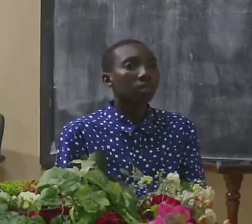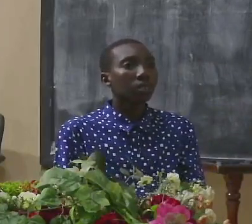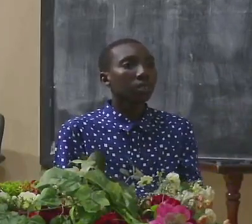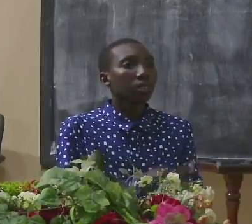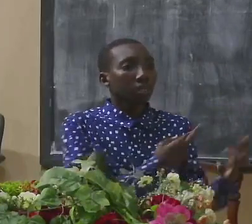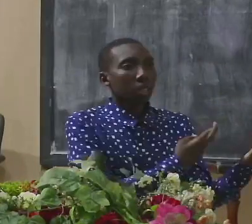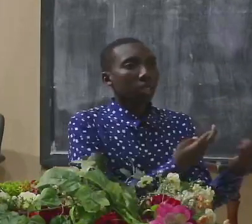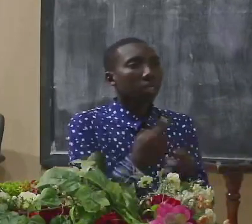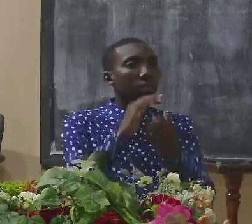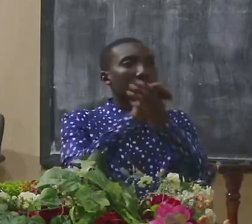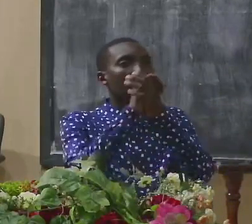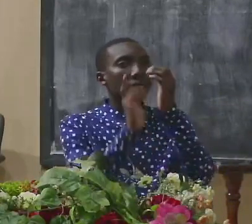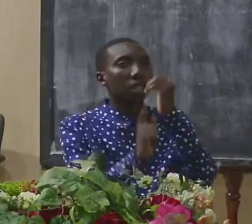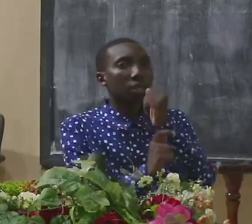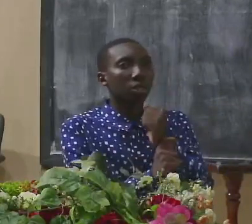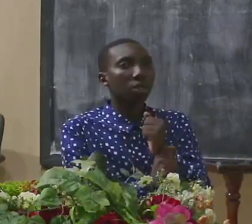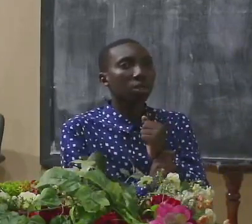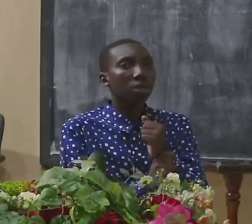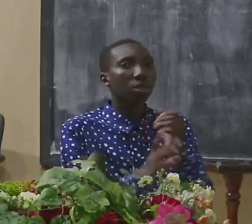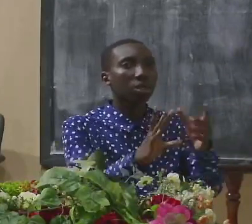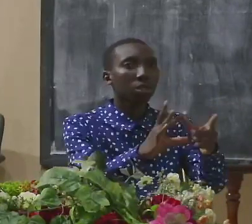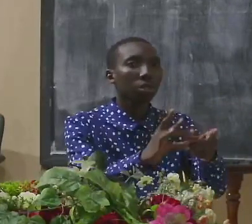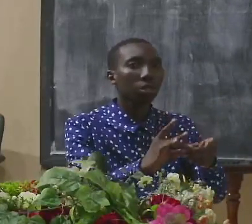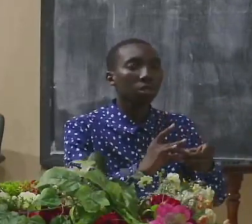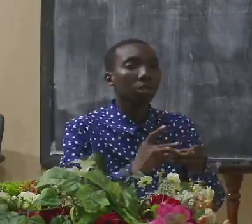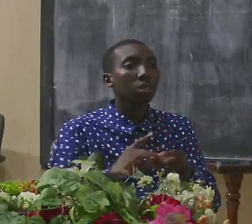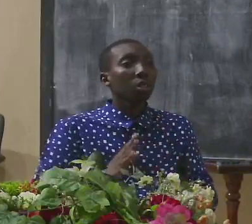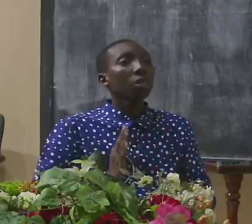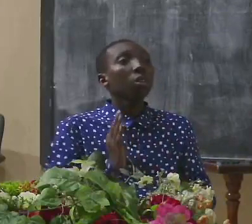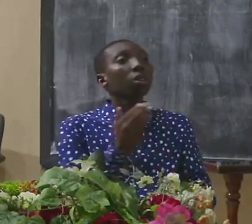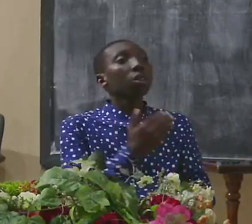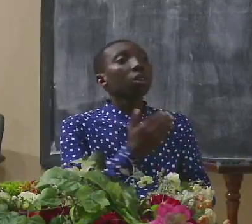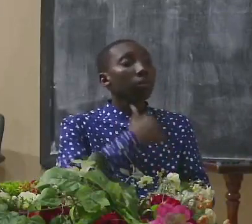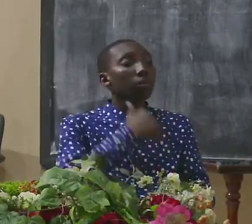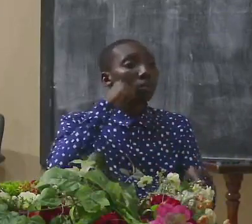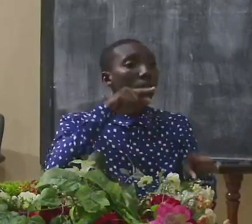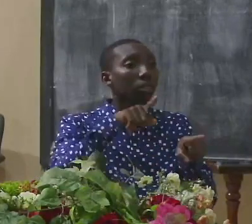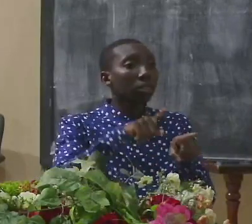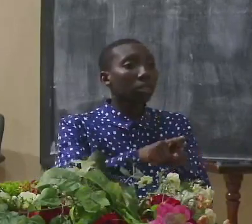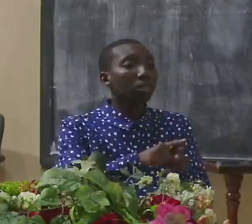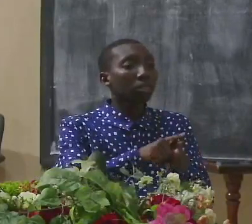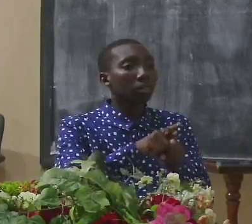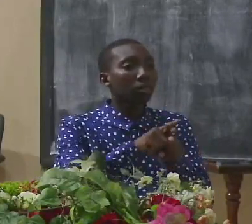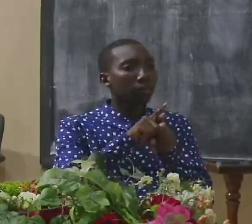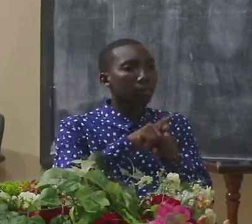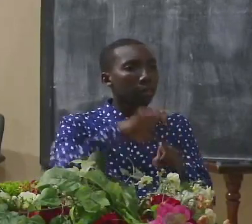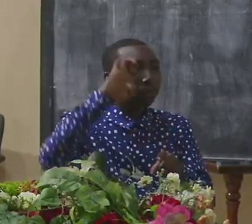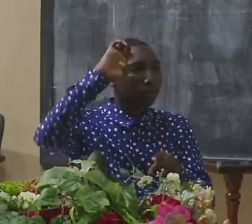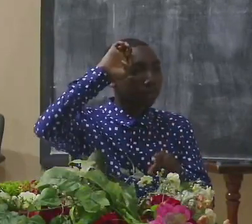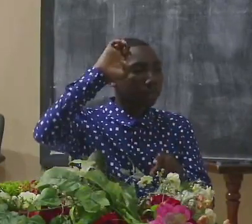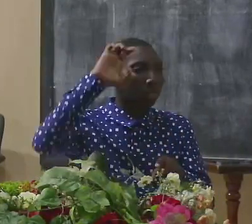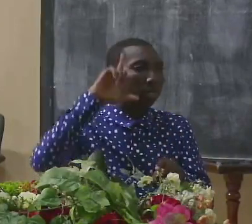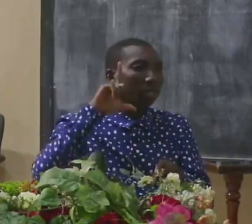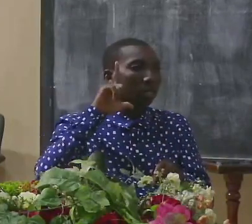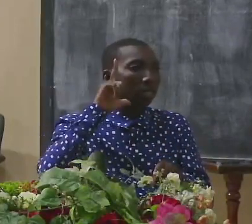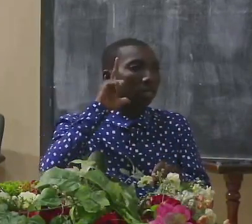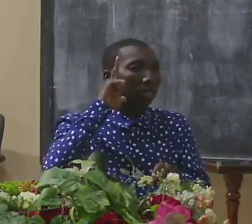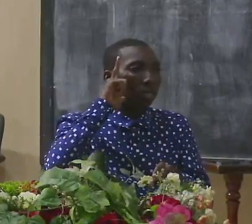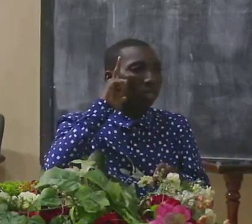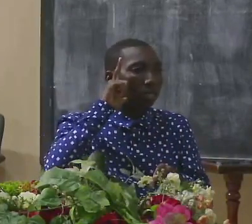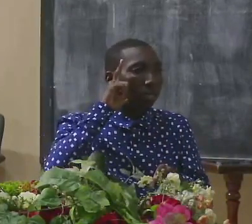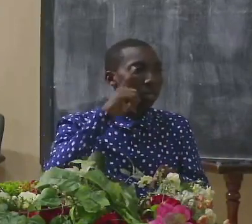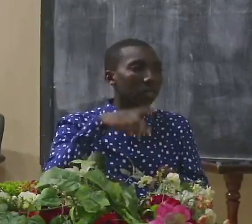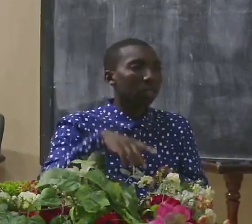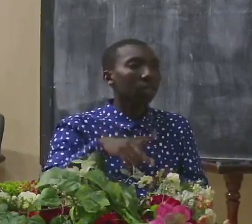Tupokee salamu za dada yetu Elize Kahindo. Recevons les salutations de notre sœur Elize